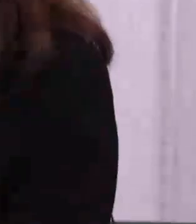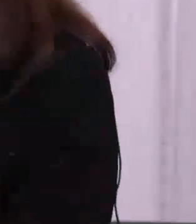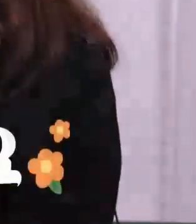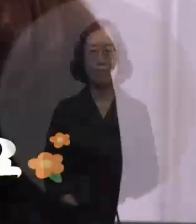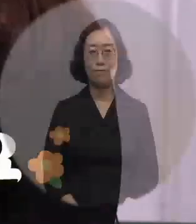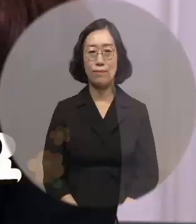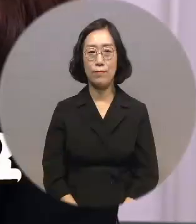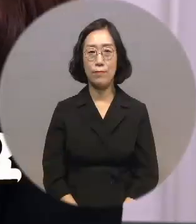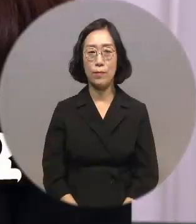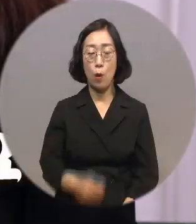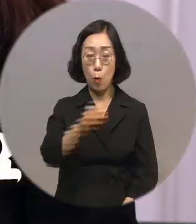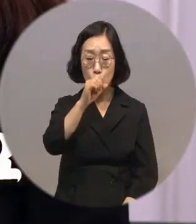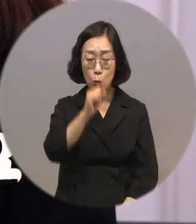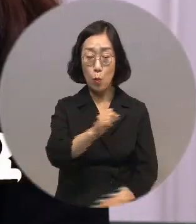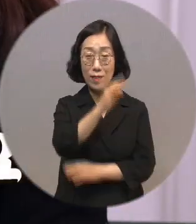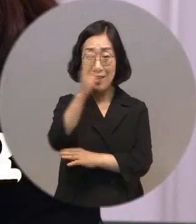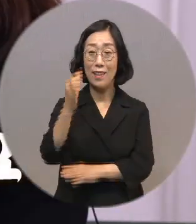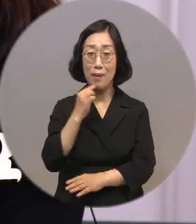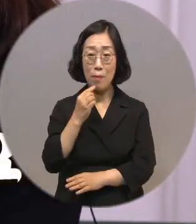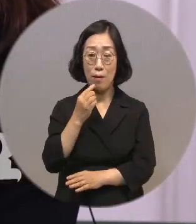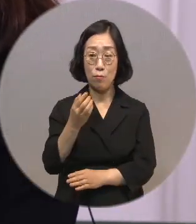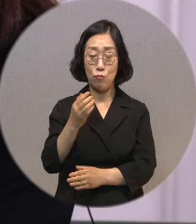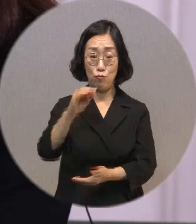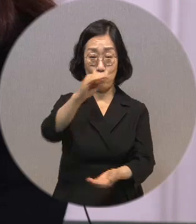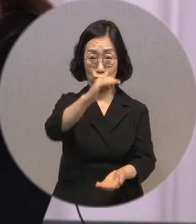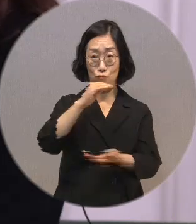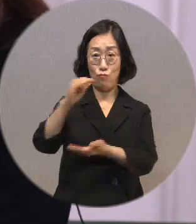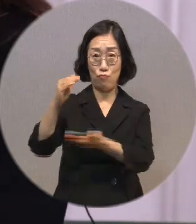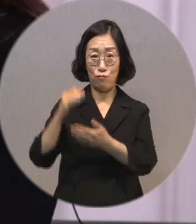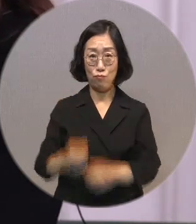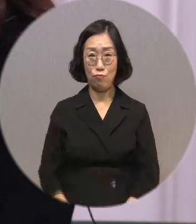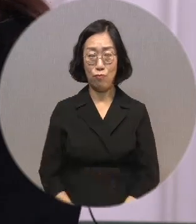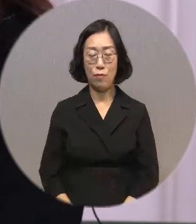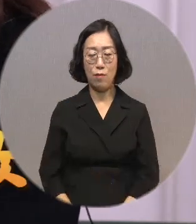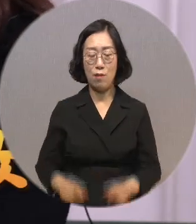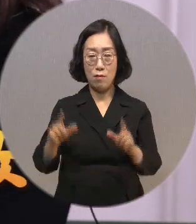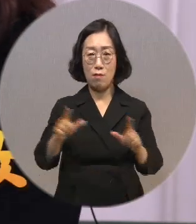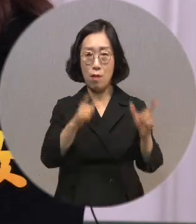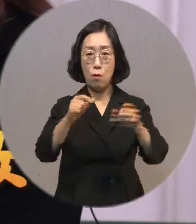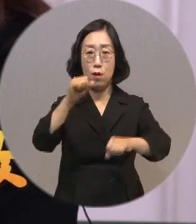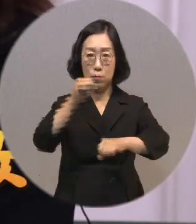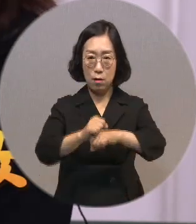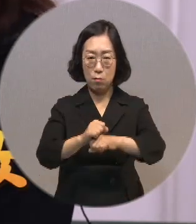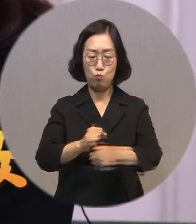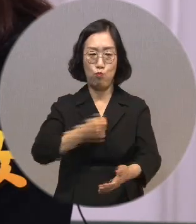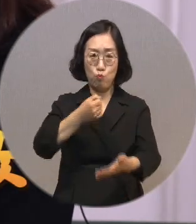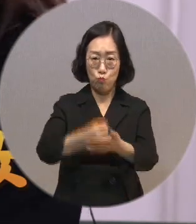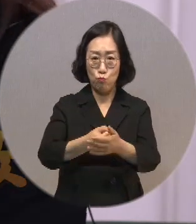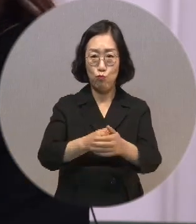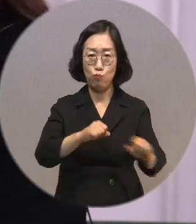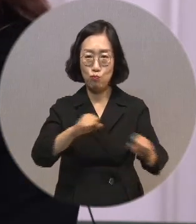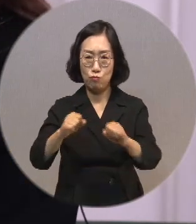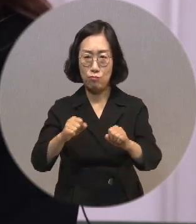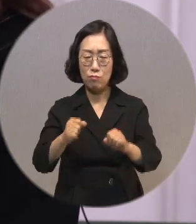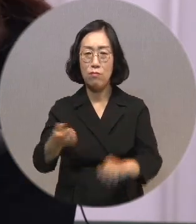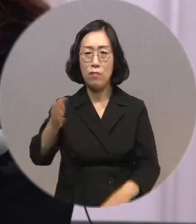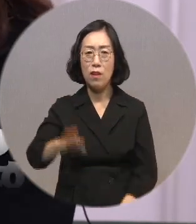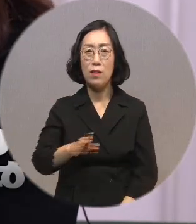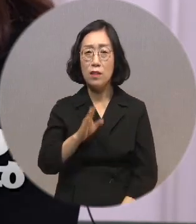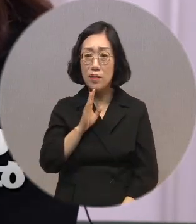좀 좋은 점만 계속 얘기하셨죠. 탈북민들의 뭐 좋은 점, 생활력이 강하고 꿋꿋하고. 근데 현실적으로